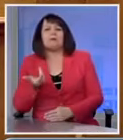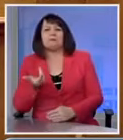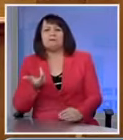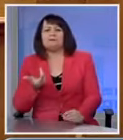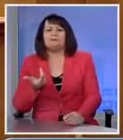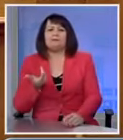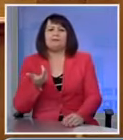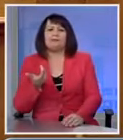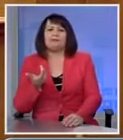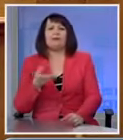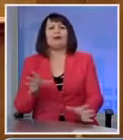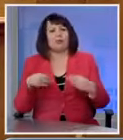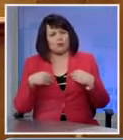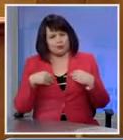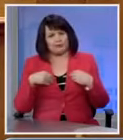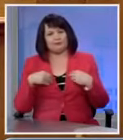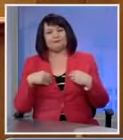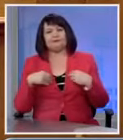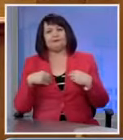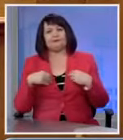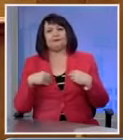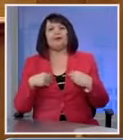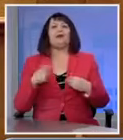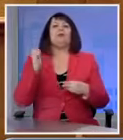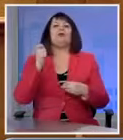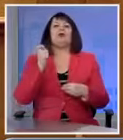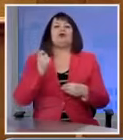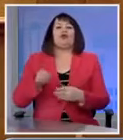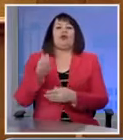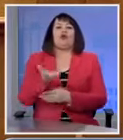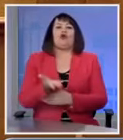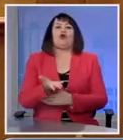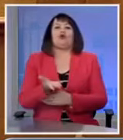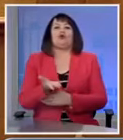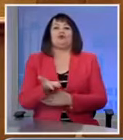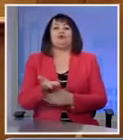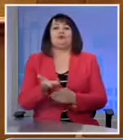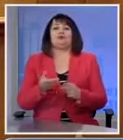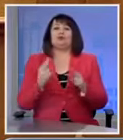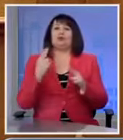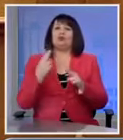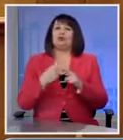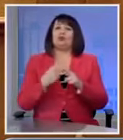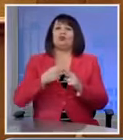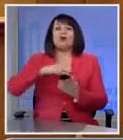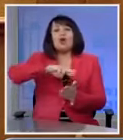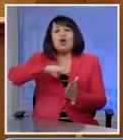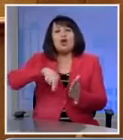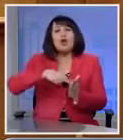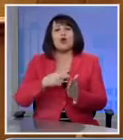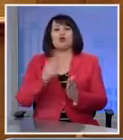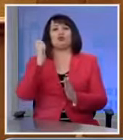να αποδεχθείτε ένα πολιτικό δώρο, να παίξετε σημαντικό ρόλο στην πολιτική σκηνή του τόπου.